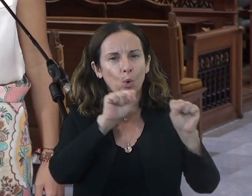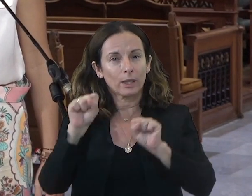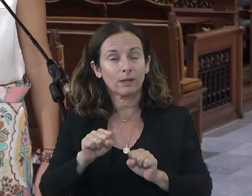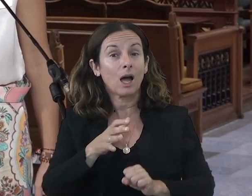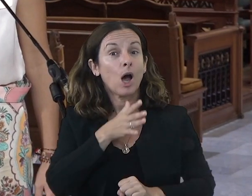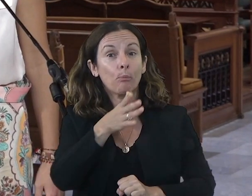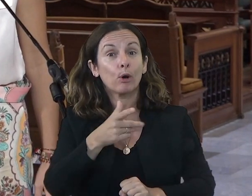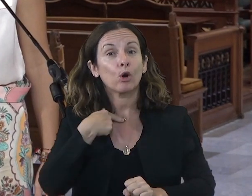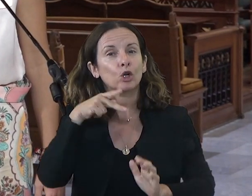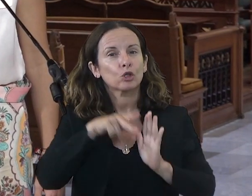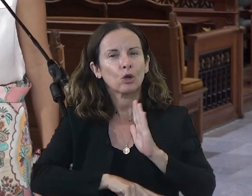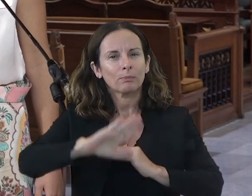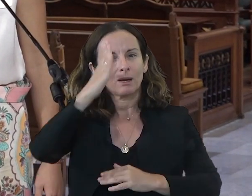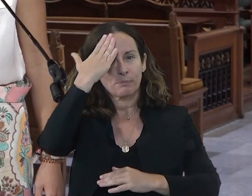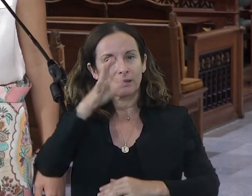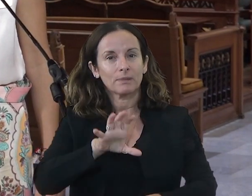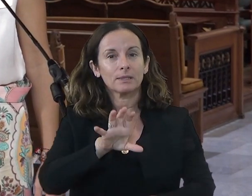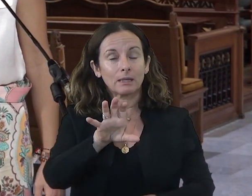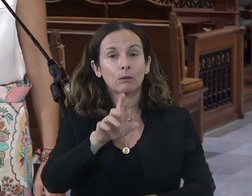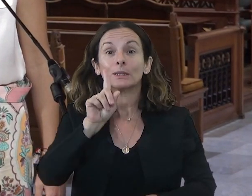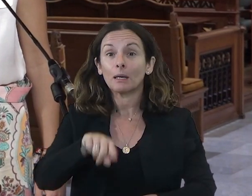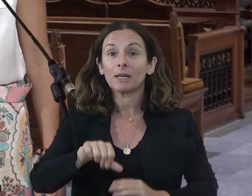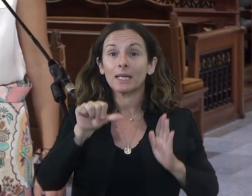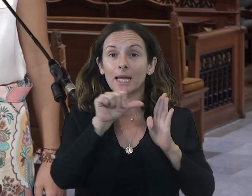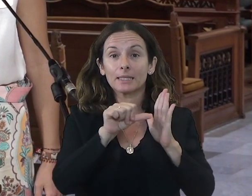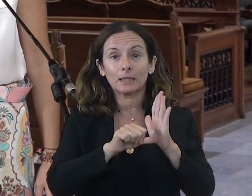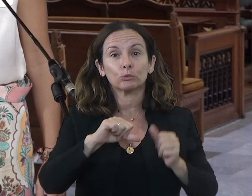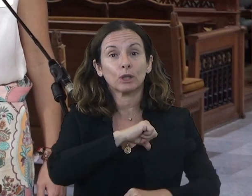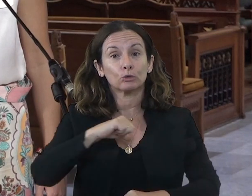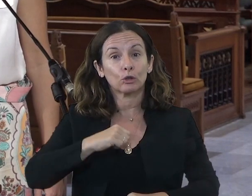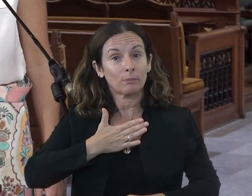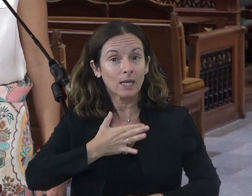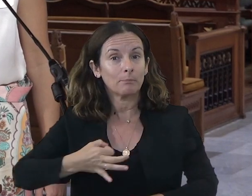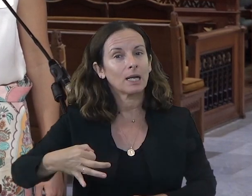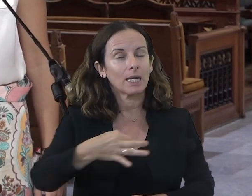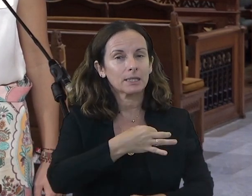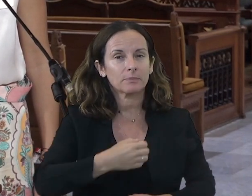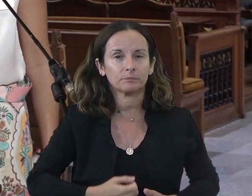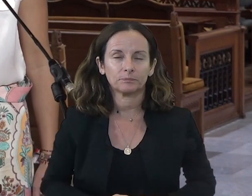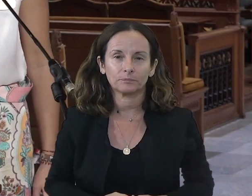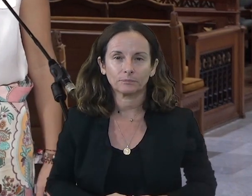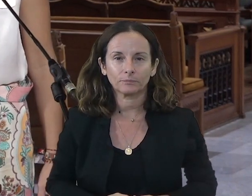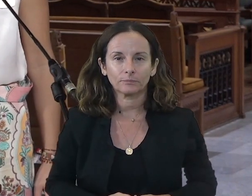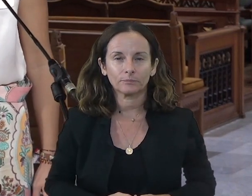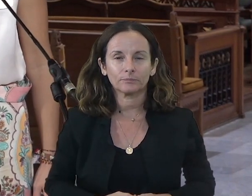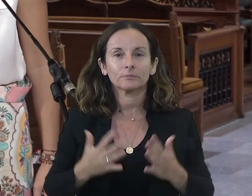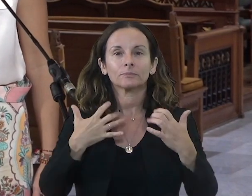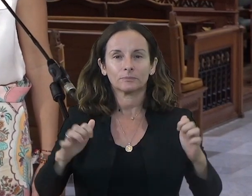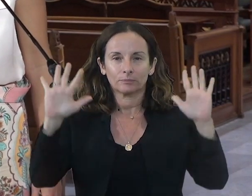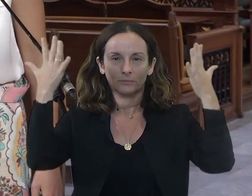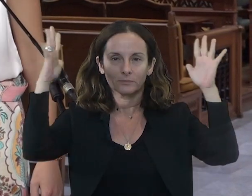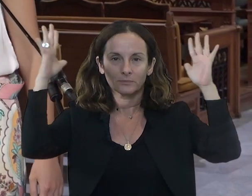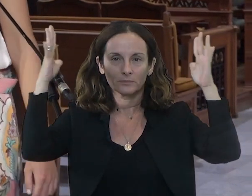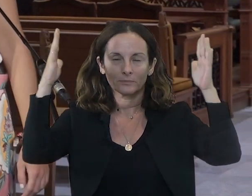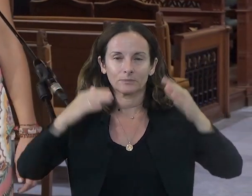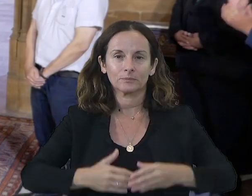i guardar i fer guardar la Constitució com a norma fonamental de l'Estat, així com l'Estatut d'Autonomia de les Illes